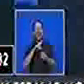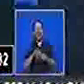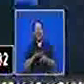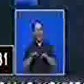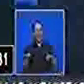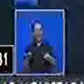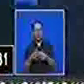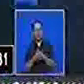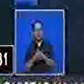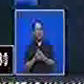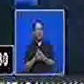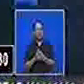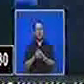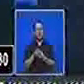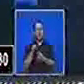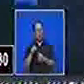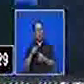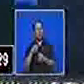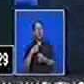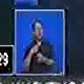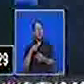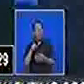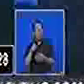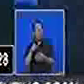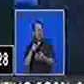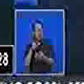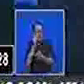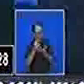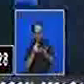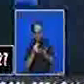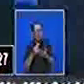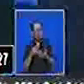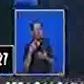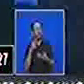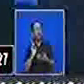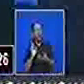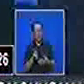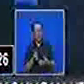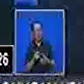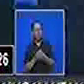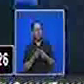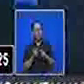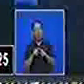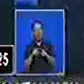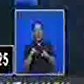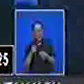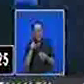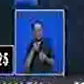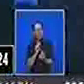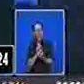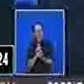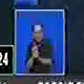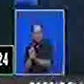land subsidence itu tinggi. Maka desain besar kita sebenarnya sudah ada. Tinggal kita mendekati masyarakat, apakah nanti mereka